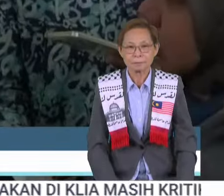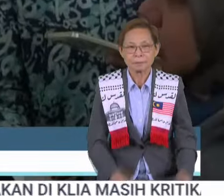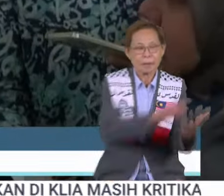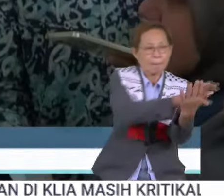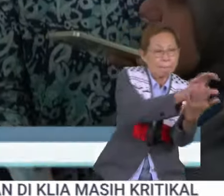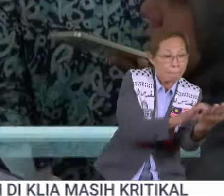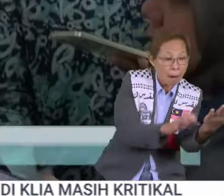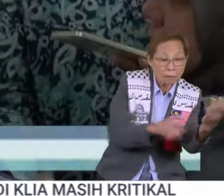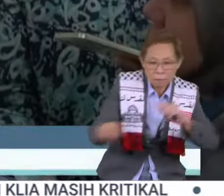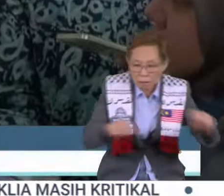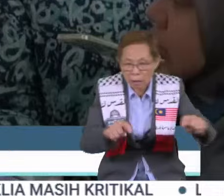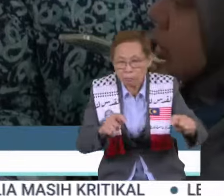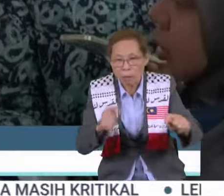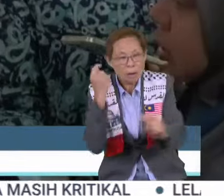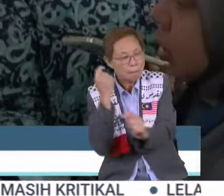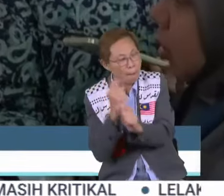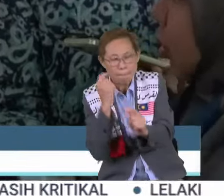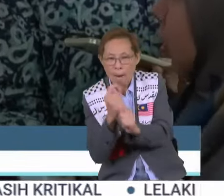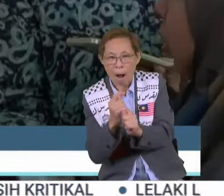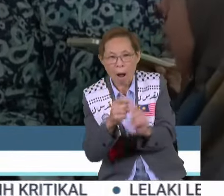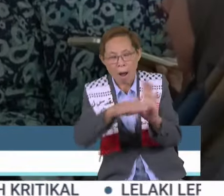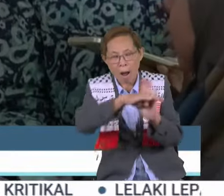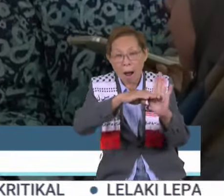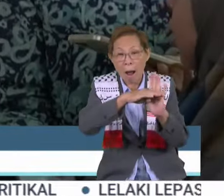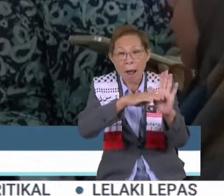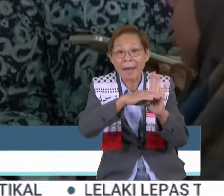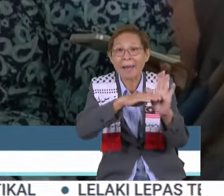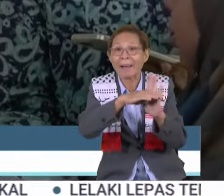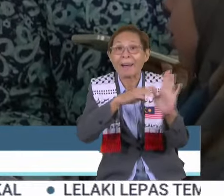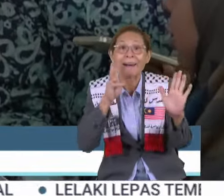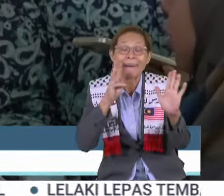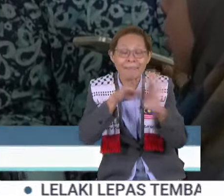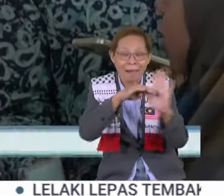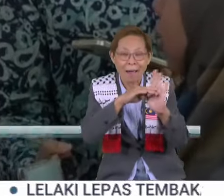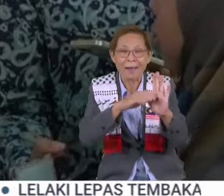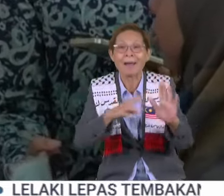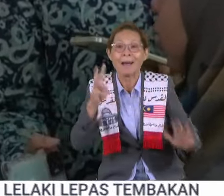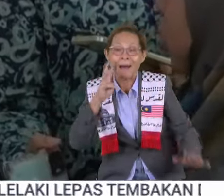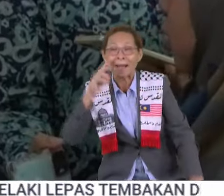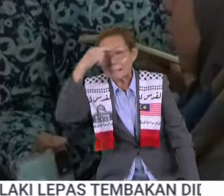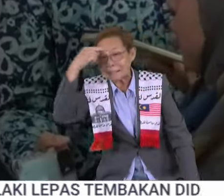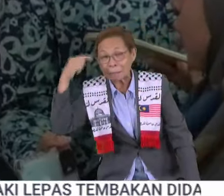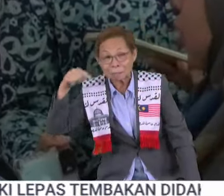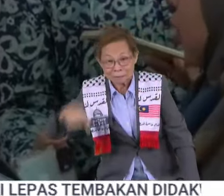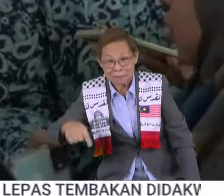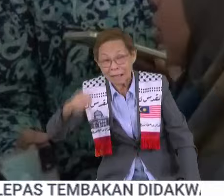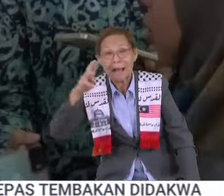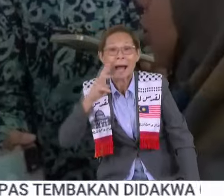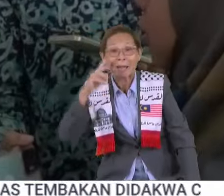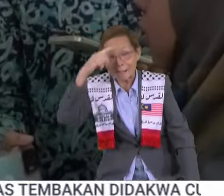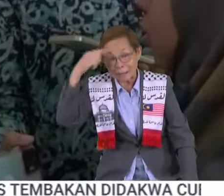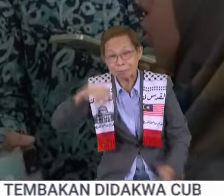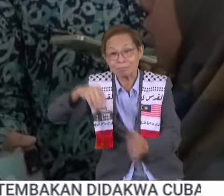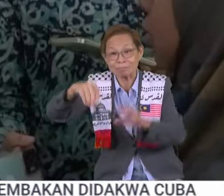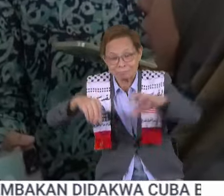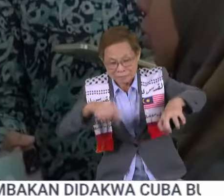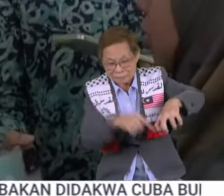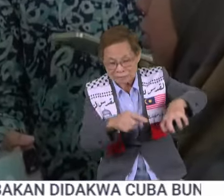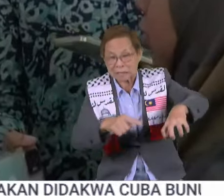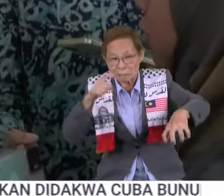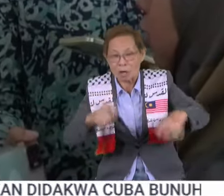Pelan tindakan mengekalkan paras air hitam perlu diteruskan sehingga kita capai